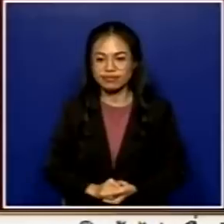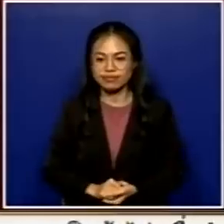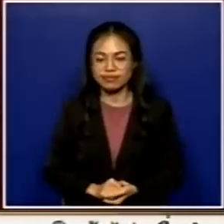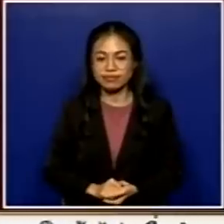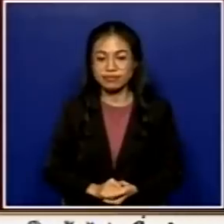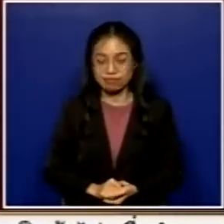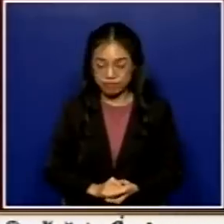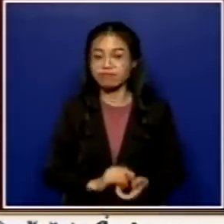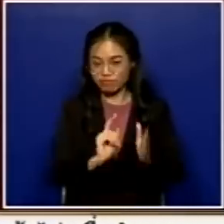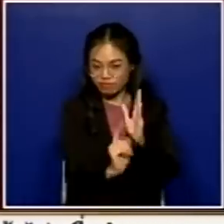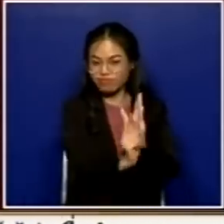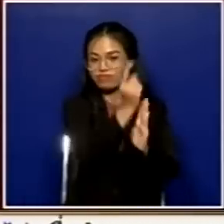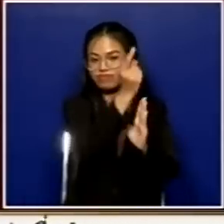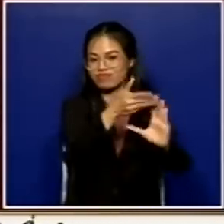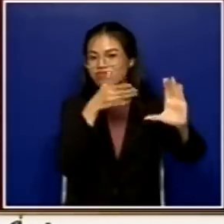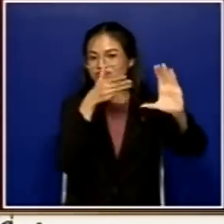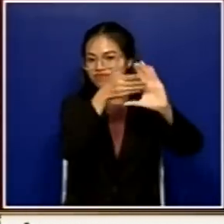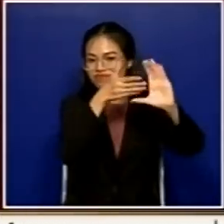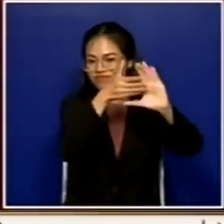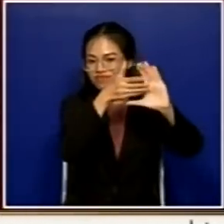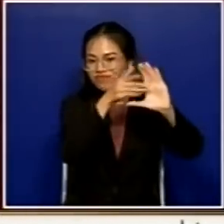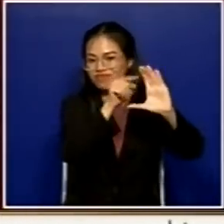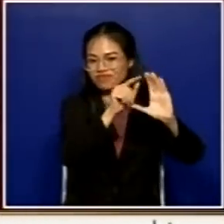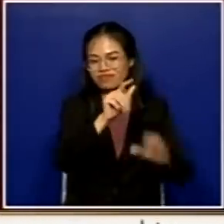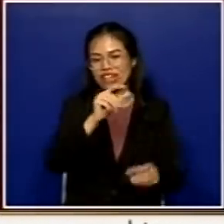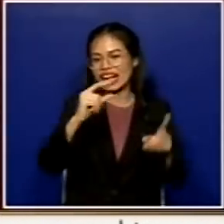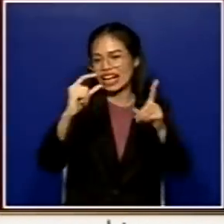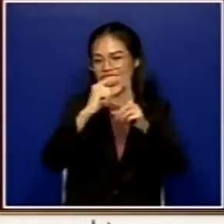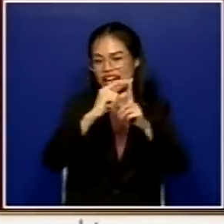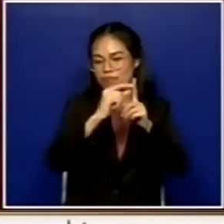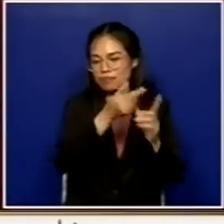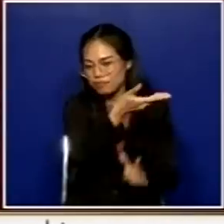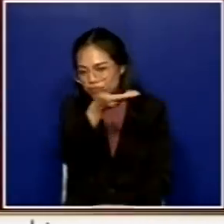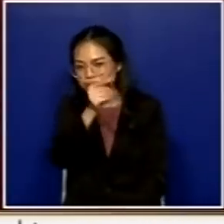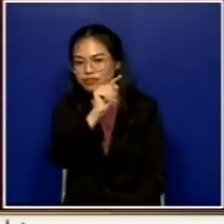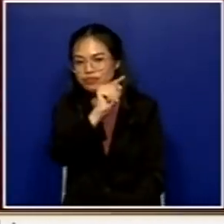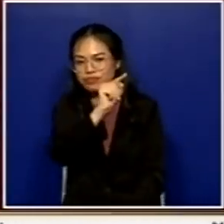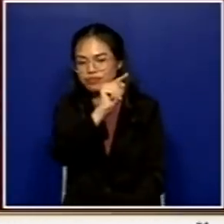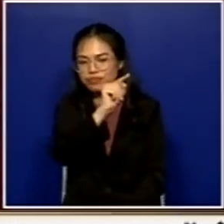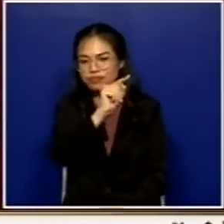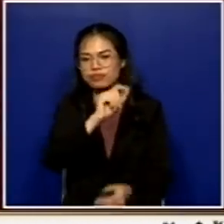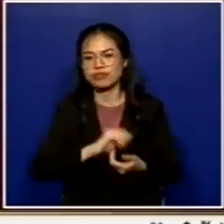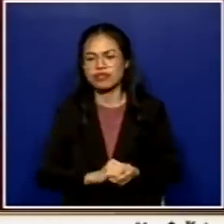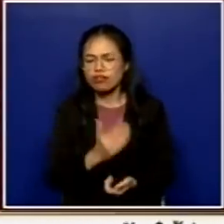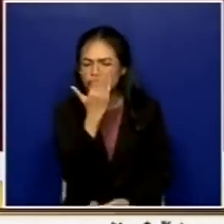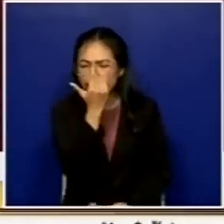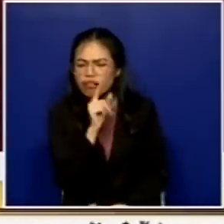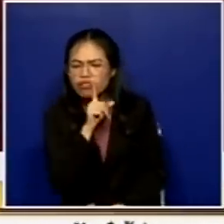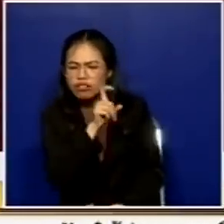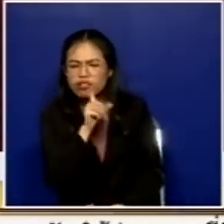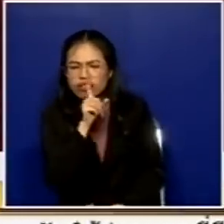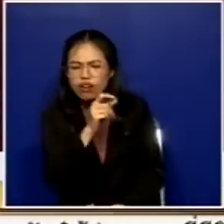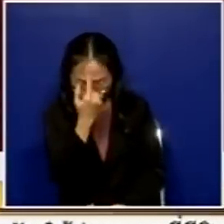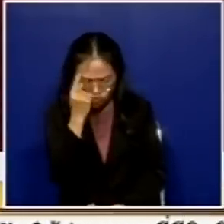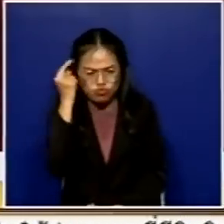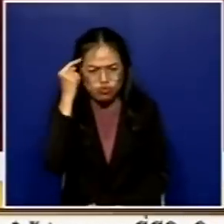สรายอัแรกนะครั ผมใช้คำว่า การอภิปรายไม่ไ้ว่างใจหลคนถามบอกวา เอ้า ก็รู้